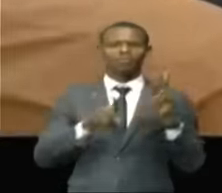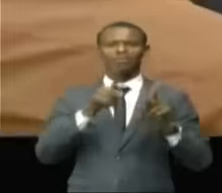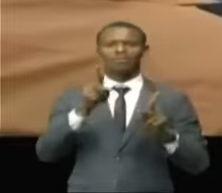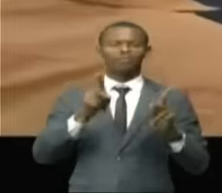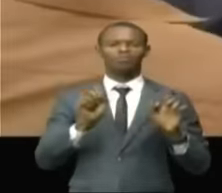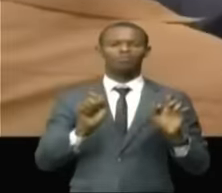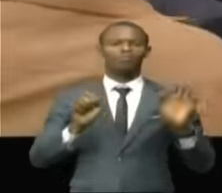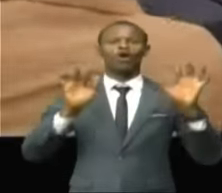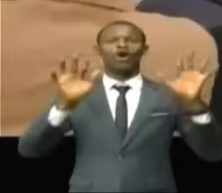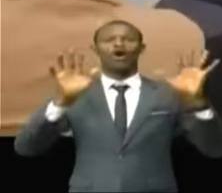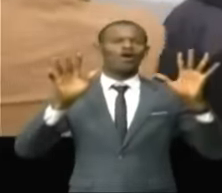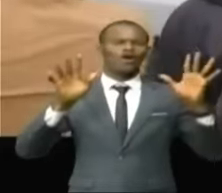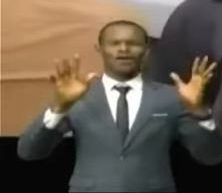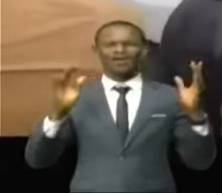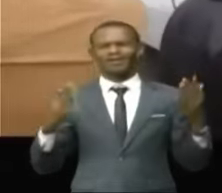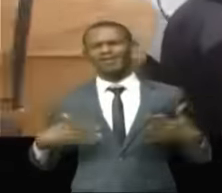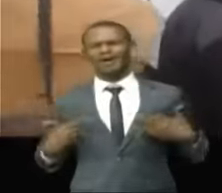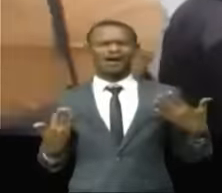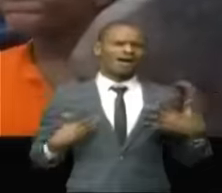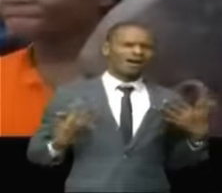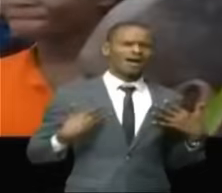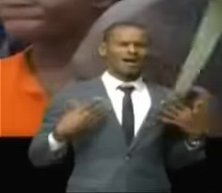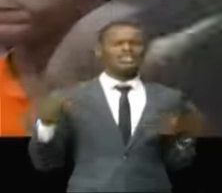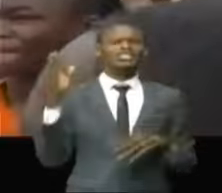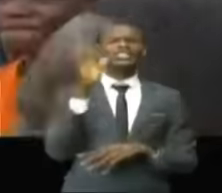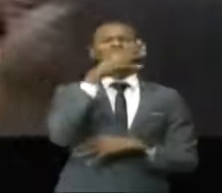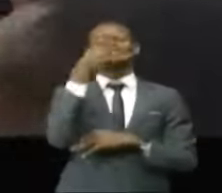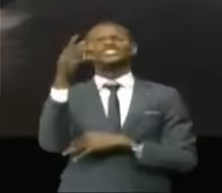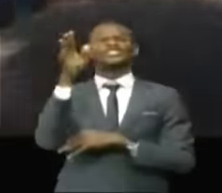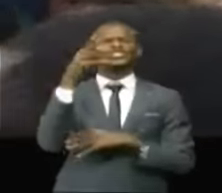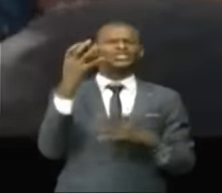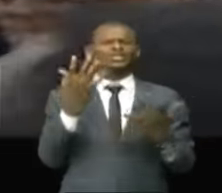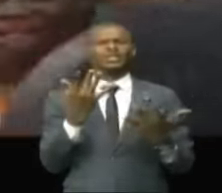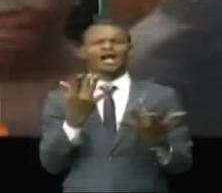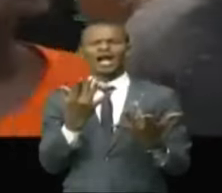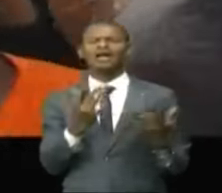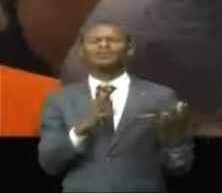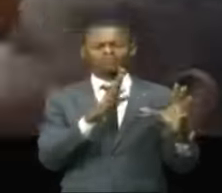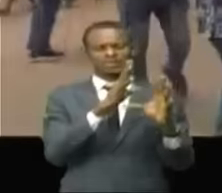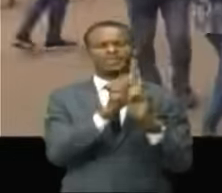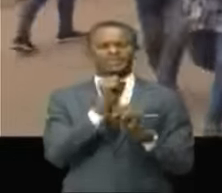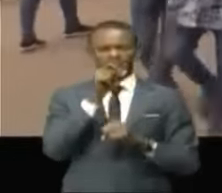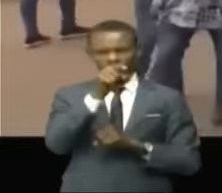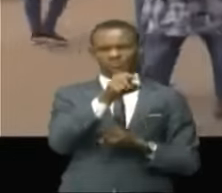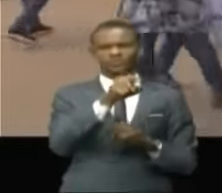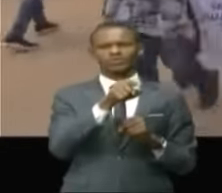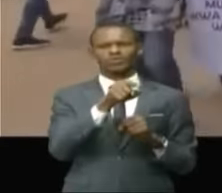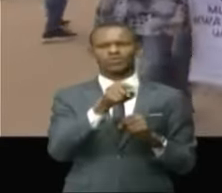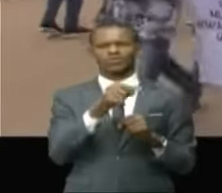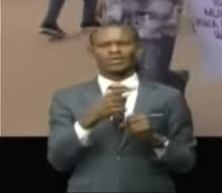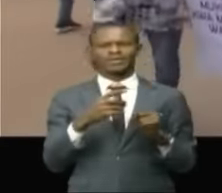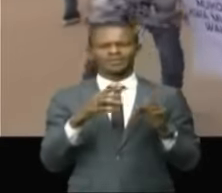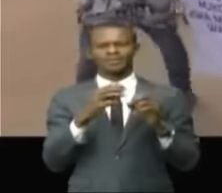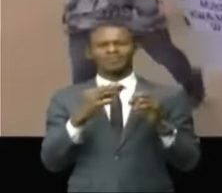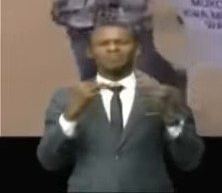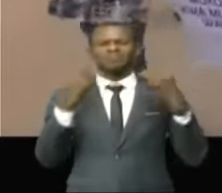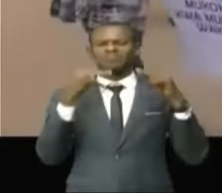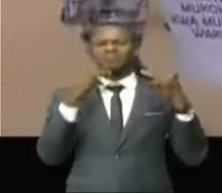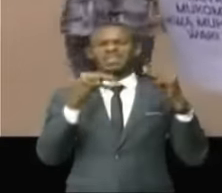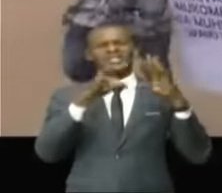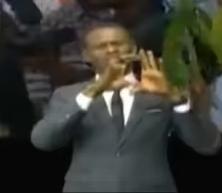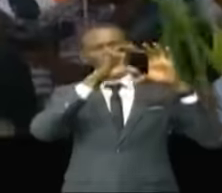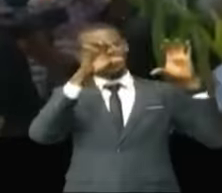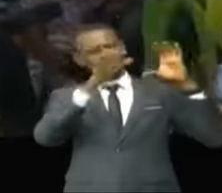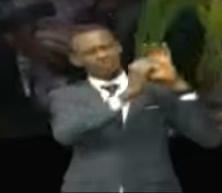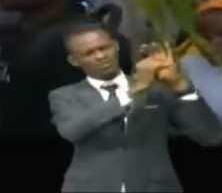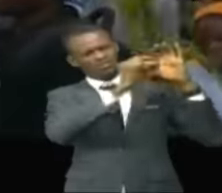long de la route. Tous munis des calicots et effigies du parti de l'émergence et de messages de soutien au président de la République